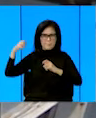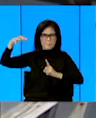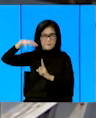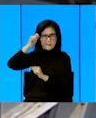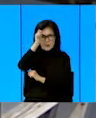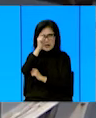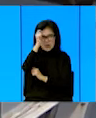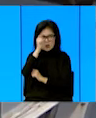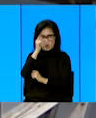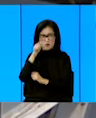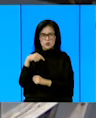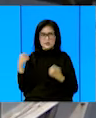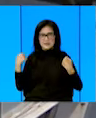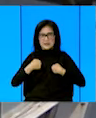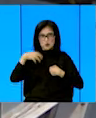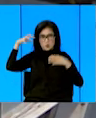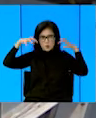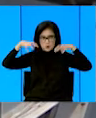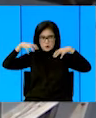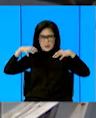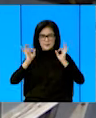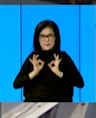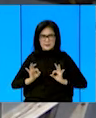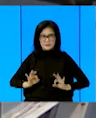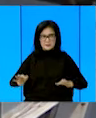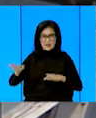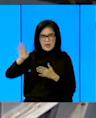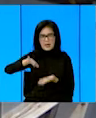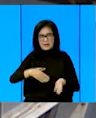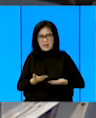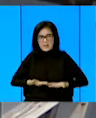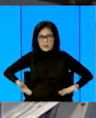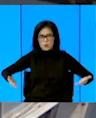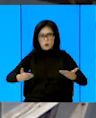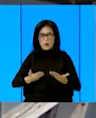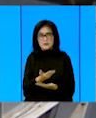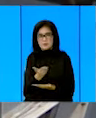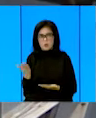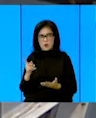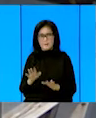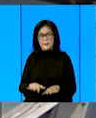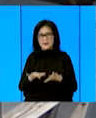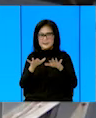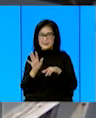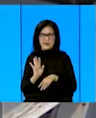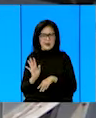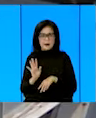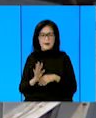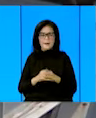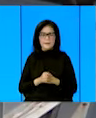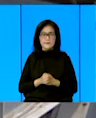juga jas hujan Selain itu bersihkan saluran air di lingkungan Anda agar tidak terjadi banjir dari Jakarta